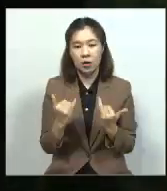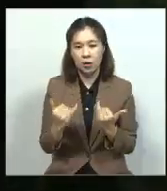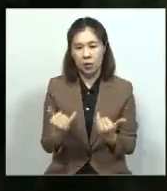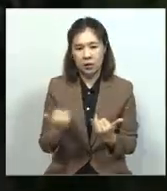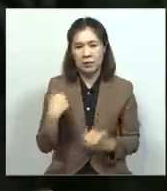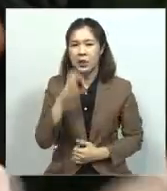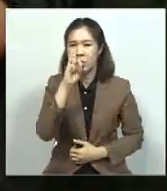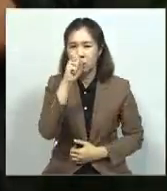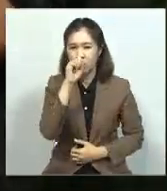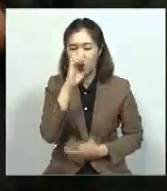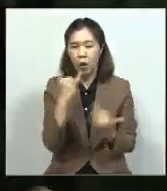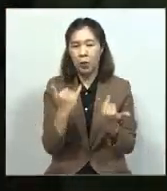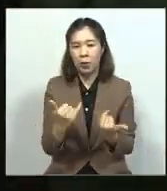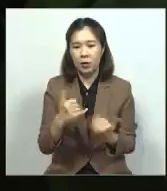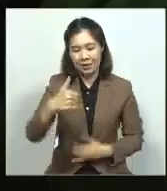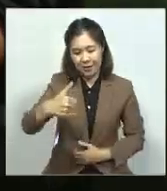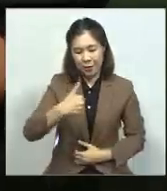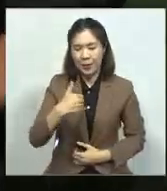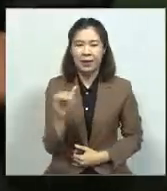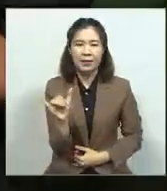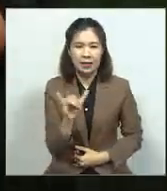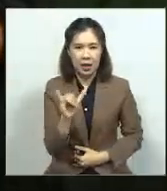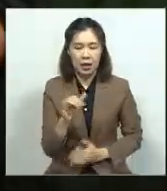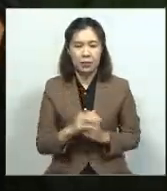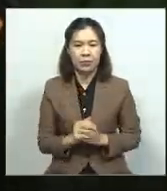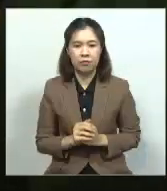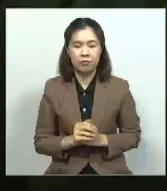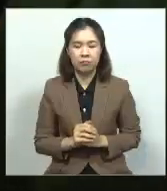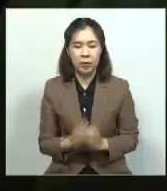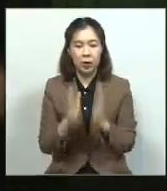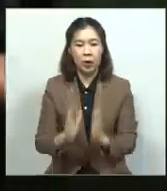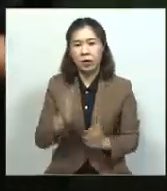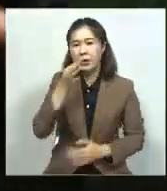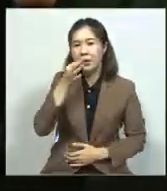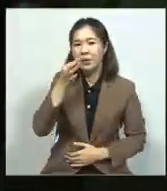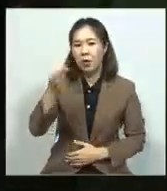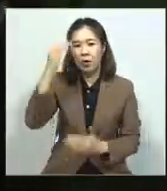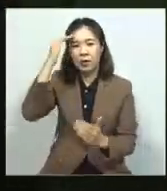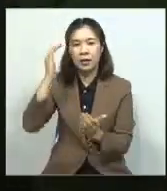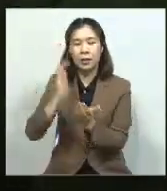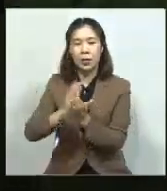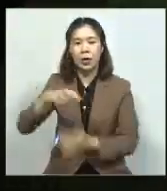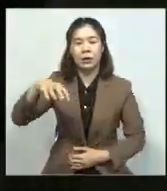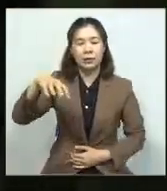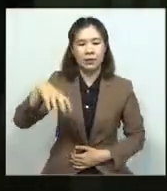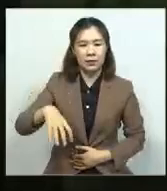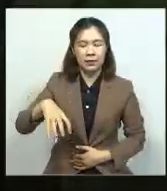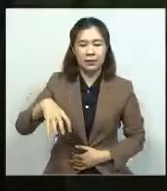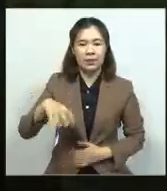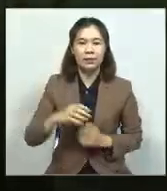จากวันนี้มีสอบจึงยังไม่ได้เข้ามาให้ปากคำผู้เสียหายที่แจ้งความร้องทุกข์ที่สถานีตำรวจนครบาลบางขุนเ